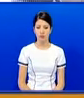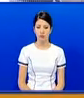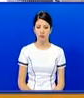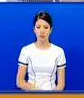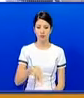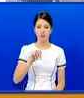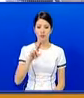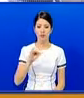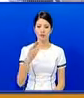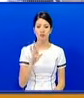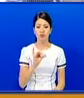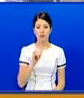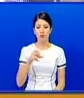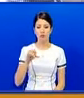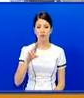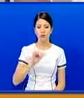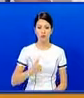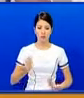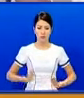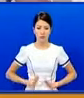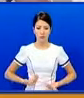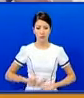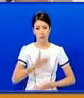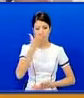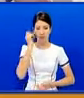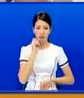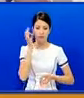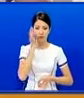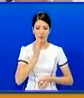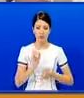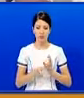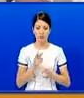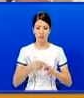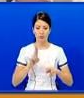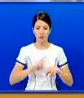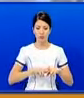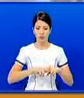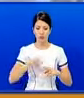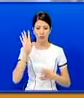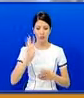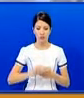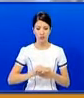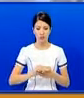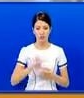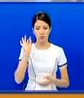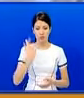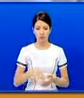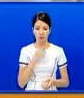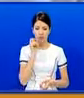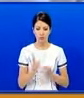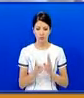Ладушки усадьба, қаланың қарбалас тіршілігін ұмыттыратын кафетерий, жұмыстан жабыққан лезде пісетін тағамын жейді. Қонақ